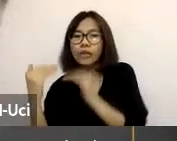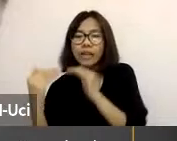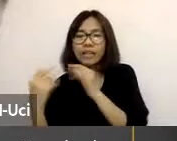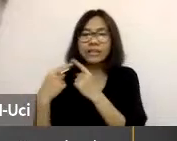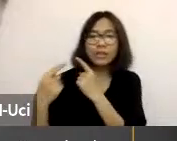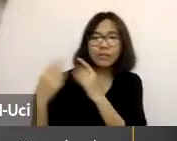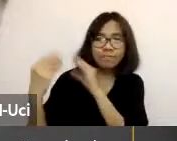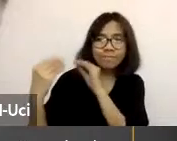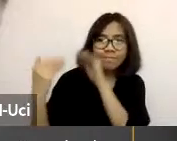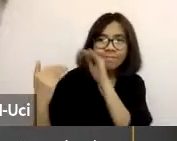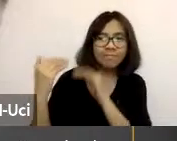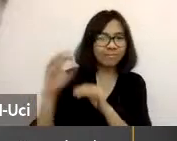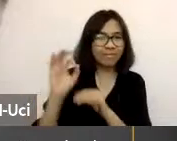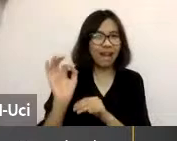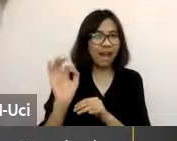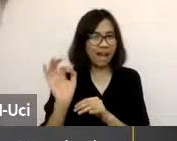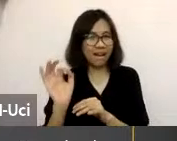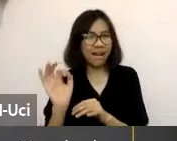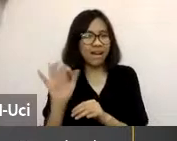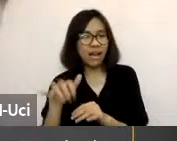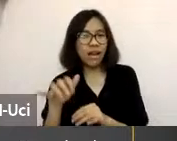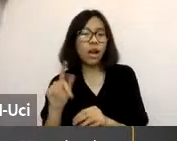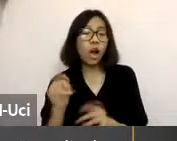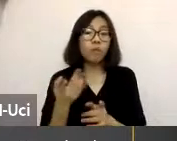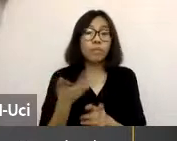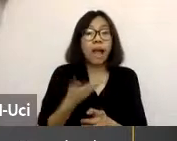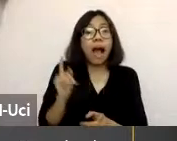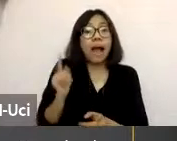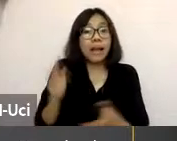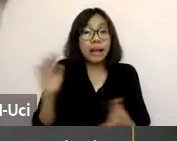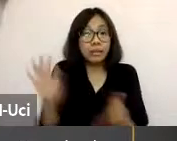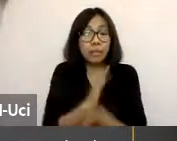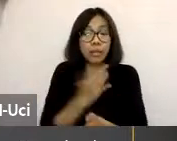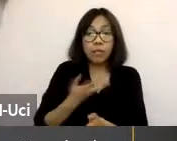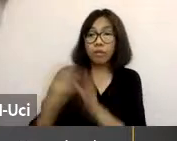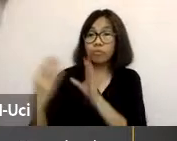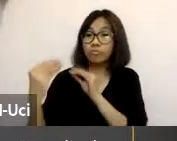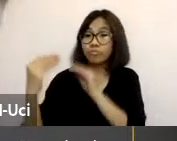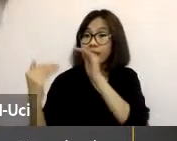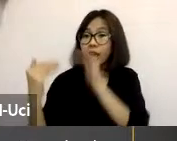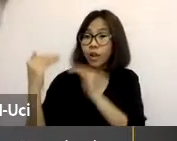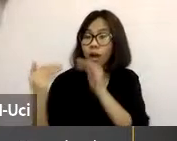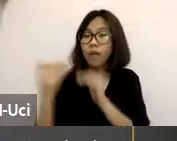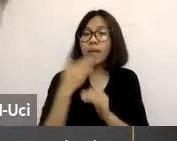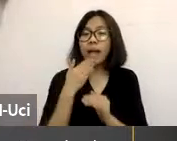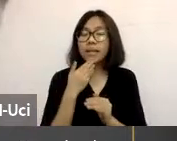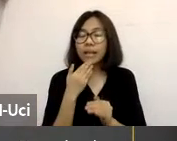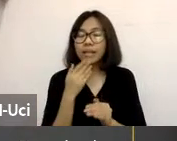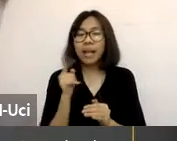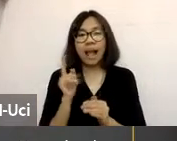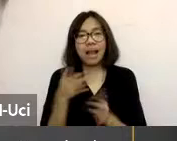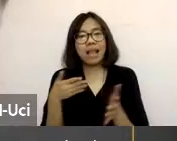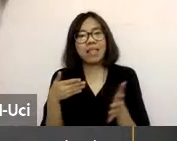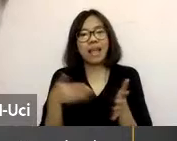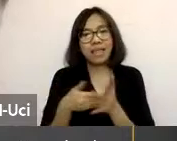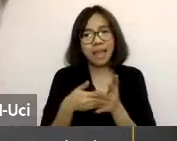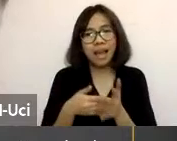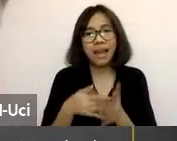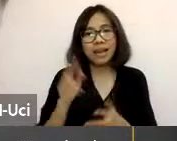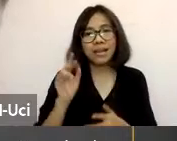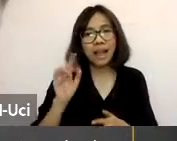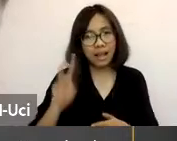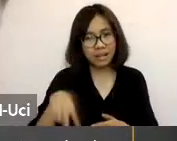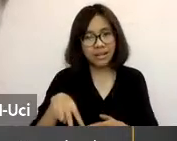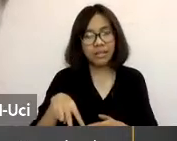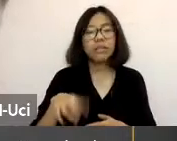ada tentu saja ada sebuah tantangan soal Apakah bisa ditindaklanjuti ataukah tidak nah yang paling utama sesungguhnya